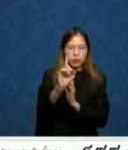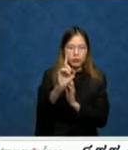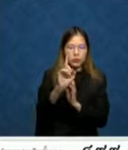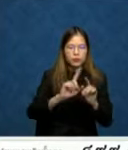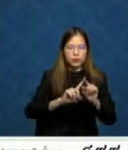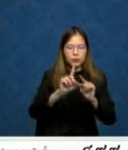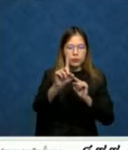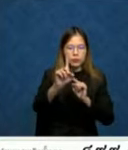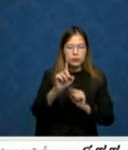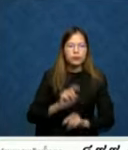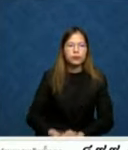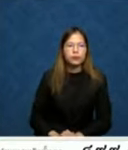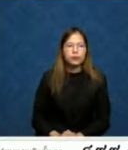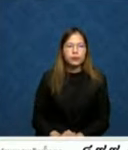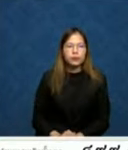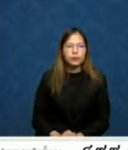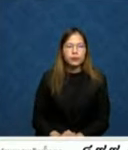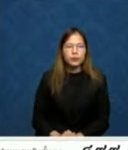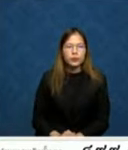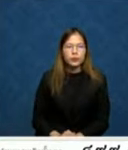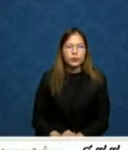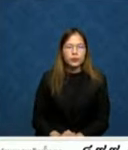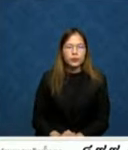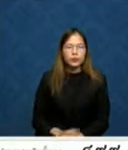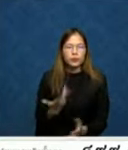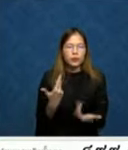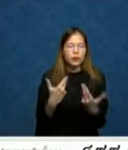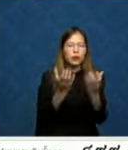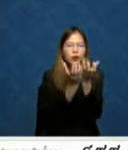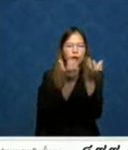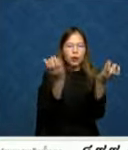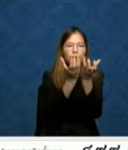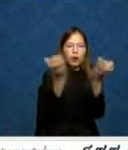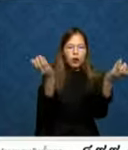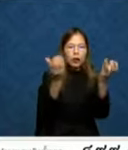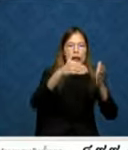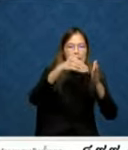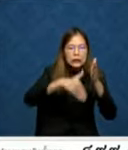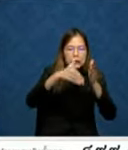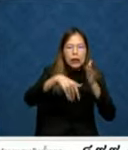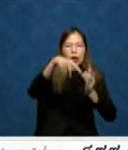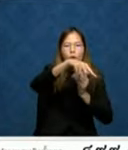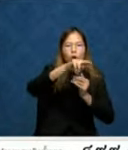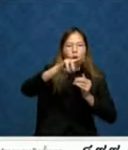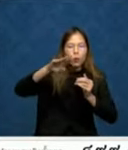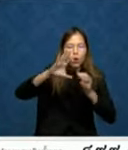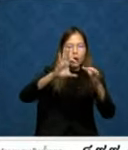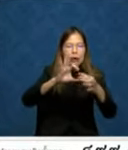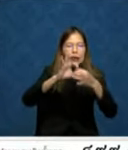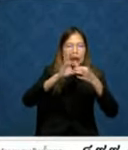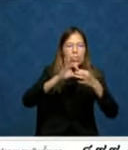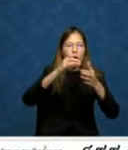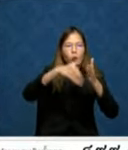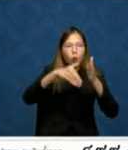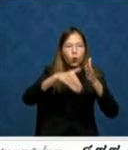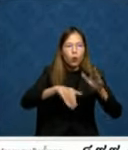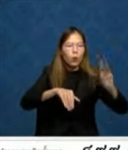ที่หนึ่งก็คือว่าอาจจะขัดต่อรัฐธรรมนูญนะครับและพ.ร.บ.ที่เกี่ยวข้องรัฐธรรมนูญมา